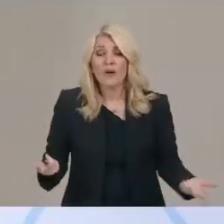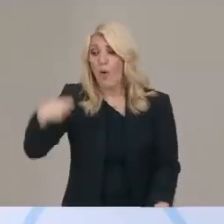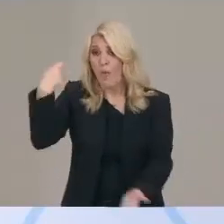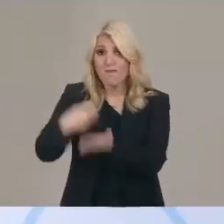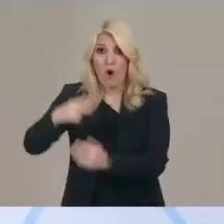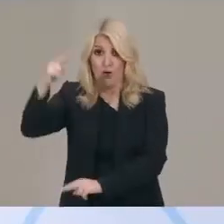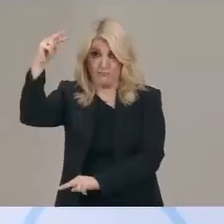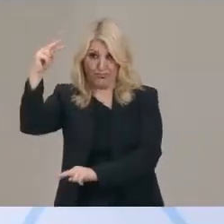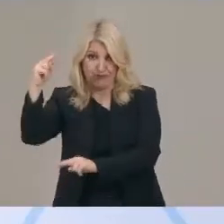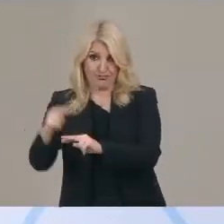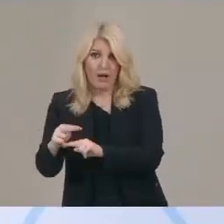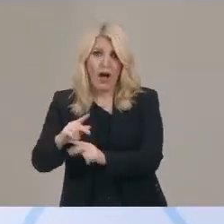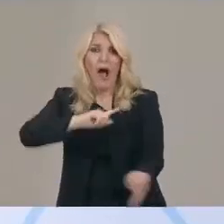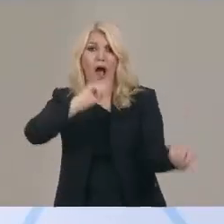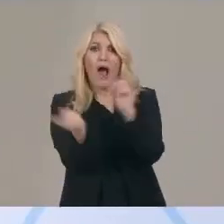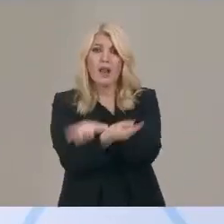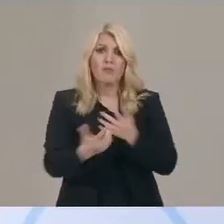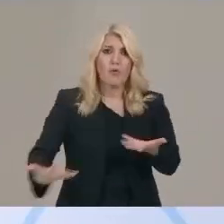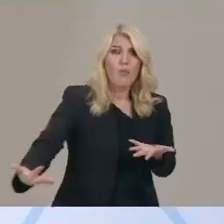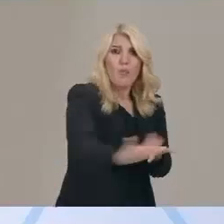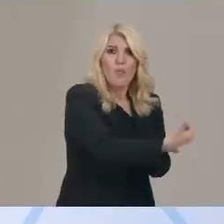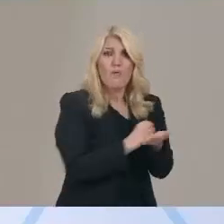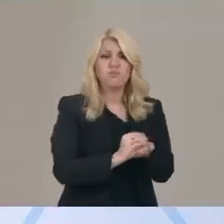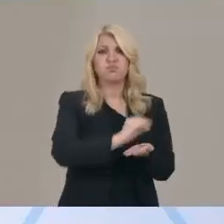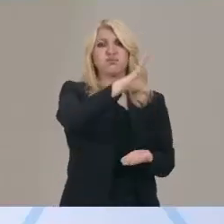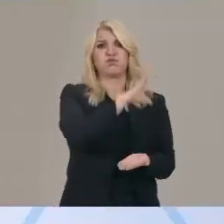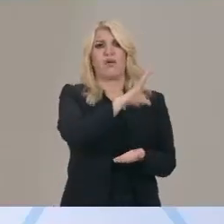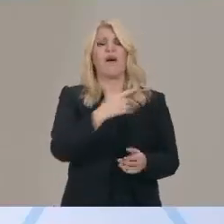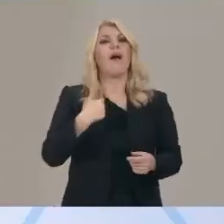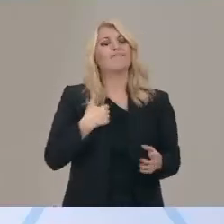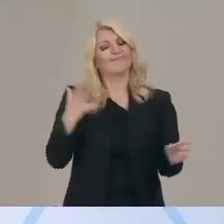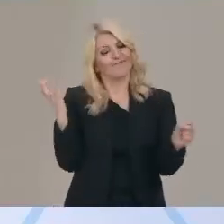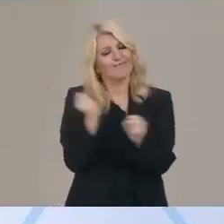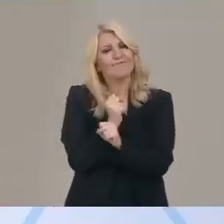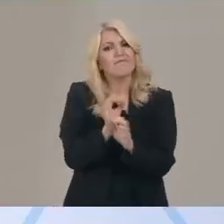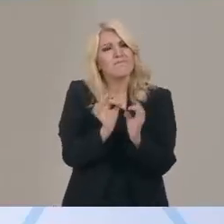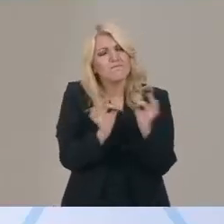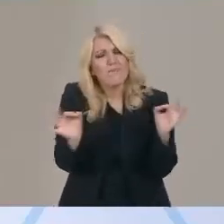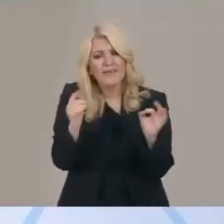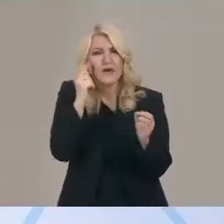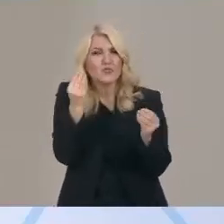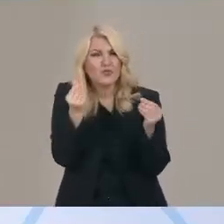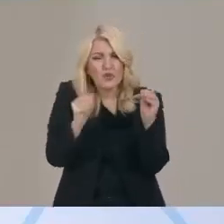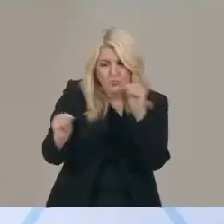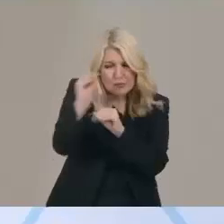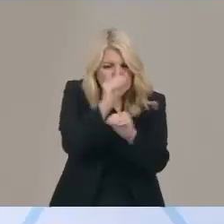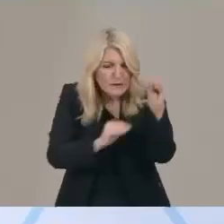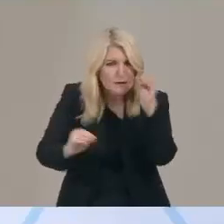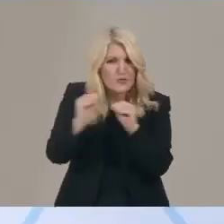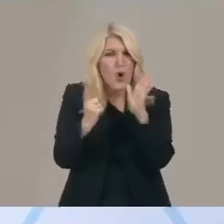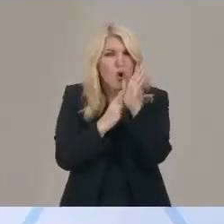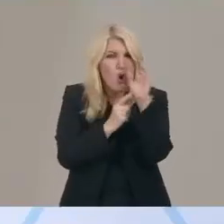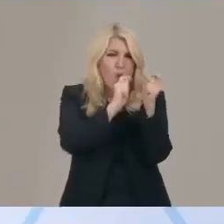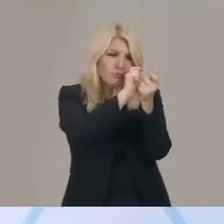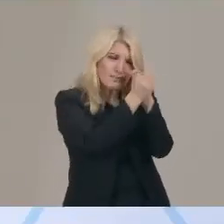Γιατί δημιουργήσαμε τους μηχανισμούς, προχωρήσαμε όλα τα νομοθετικά μέτρα,